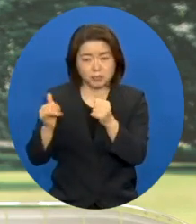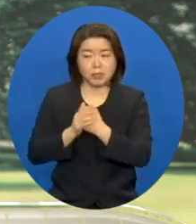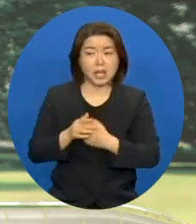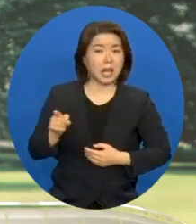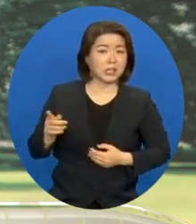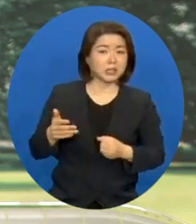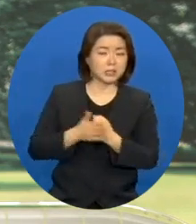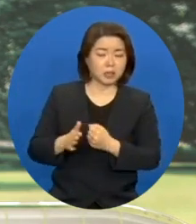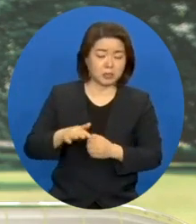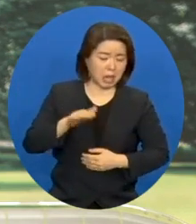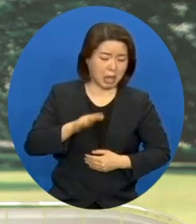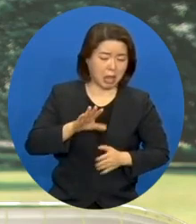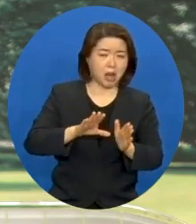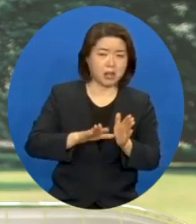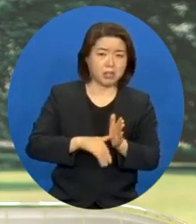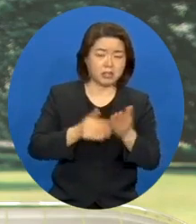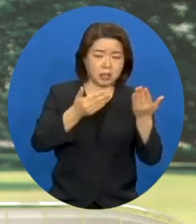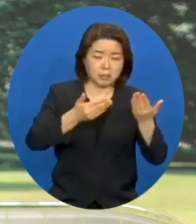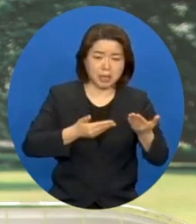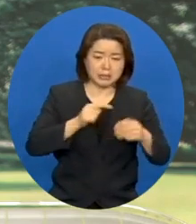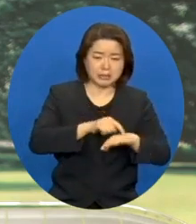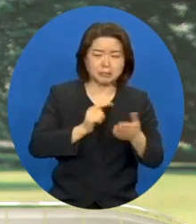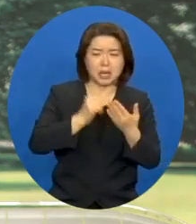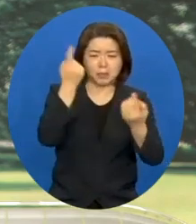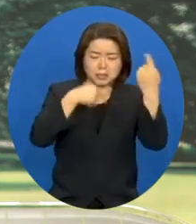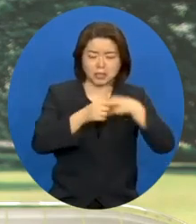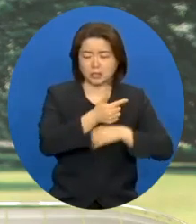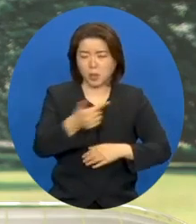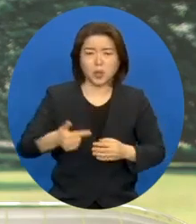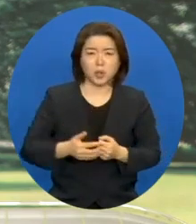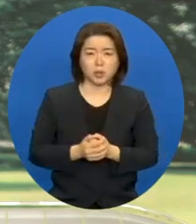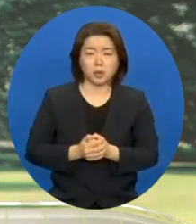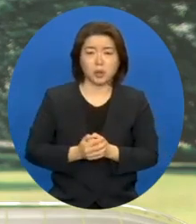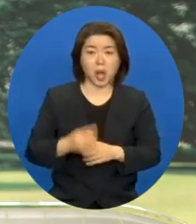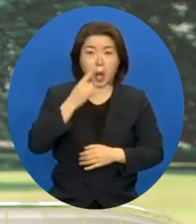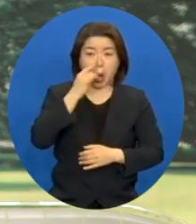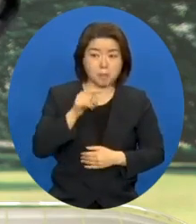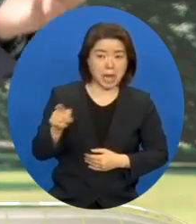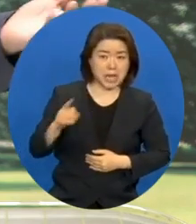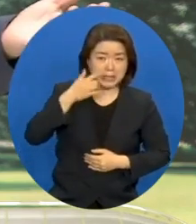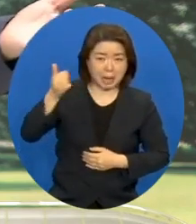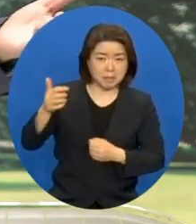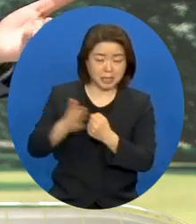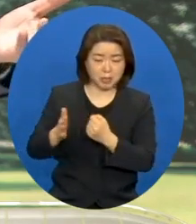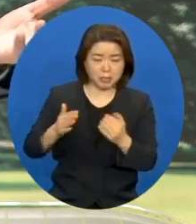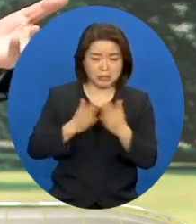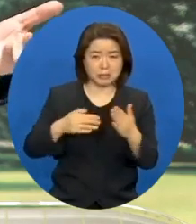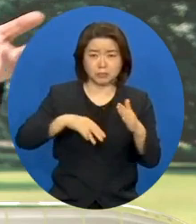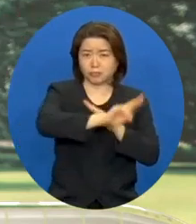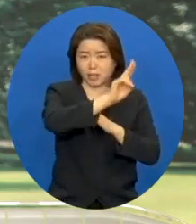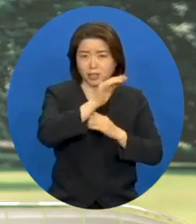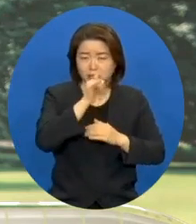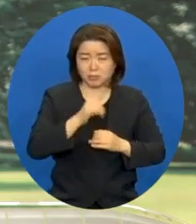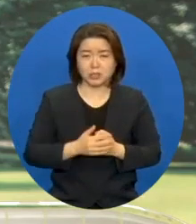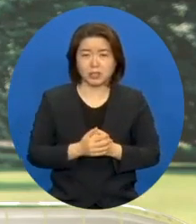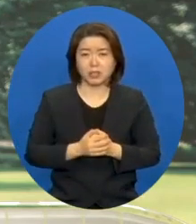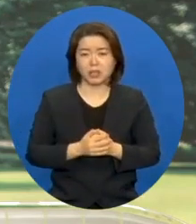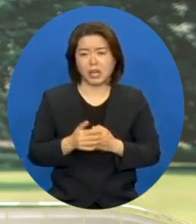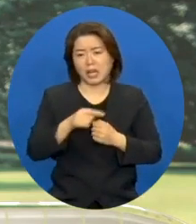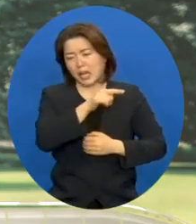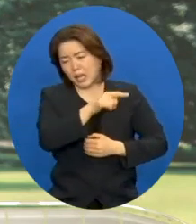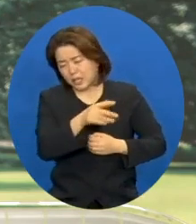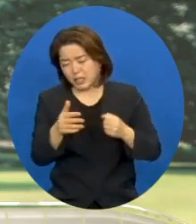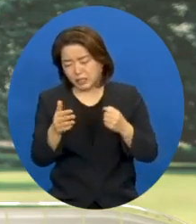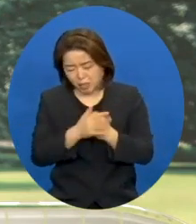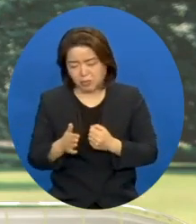때문에 어려서 받은 마음의 상처가 큽니다. 어머니는 그 아버지 때문에 집을 나가셨어요. 그것 때문에 또